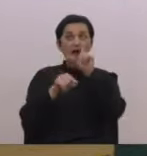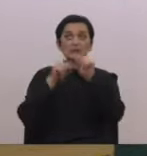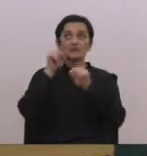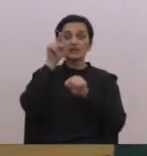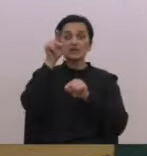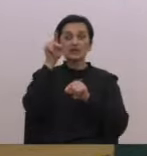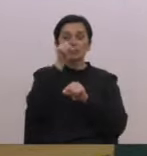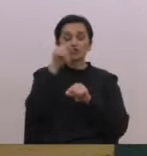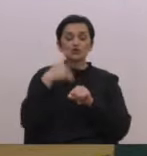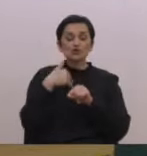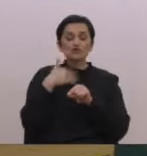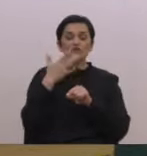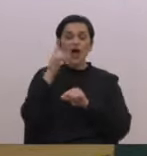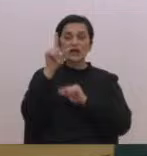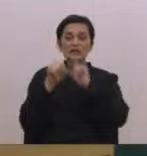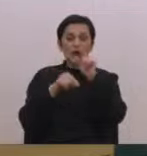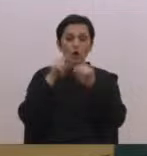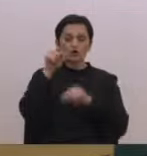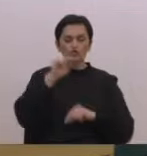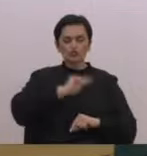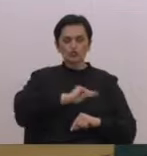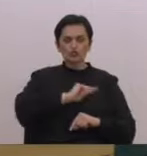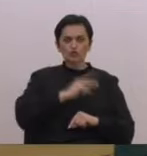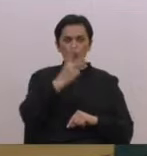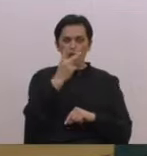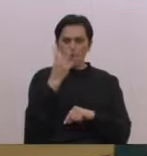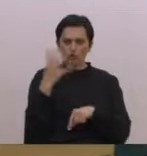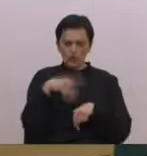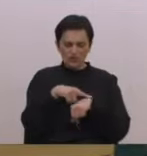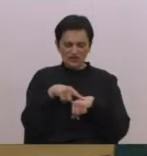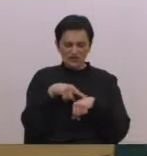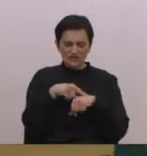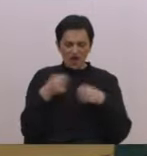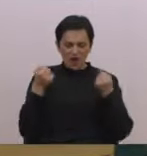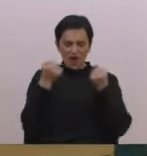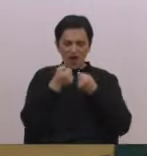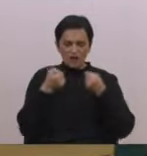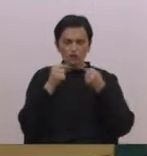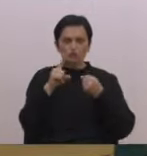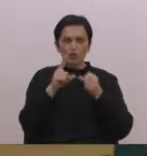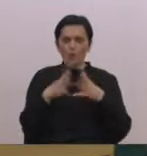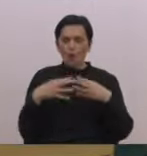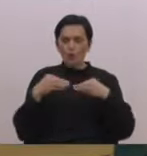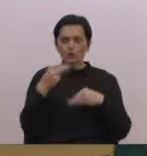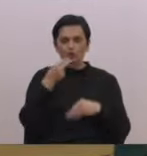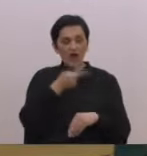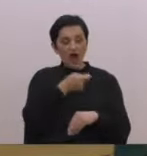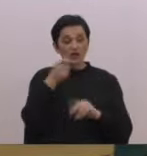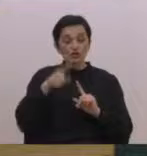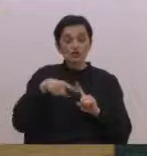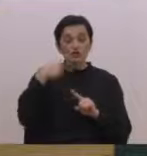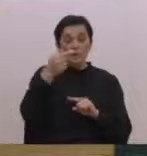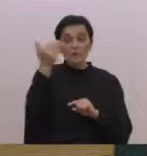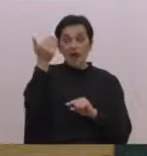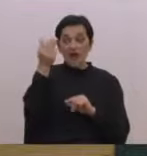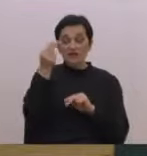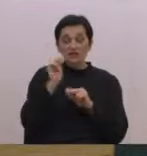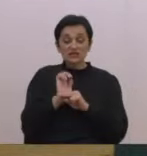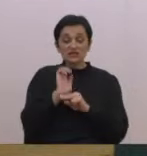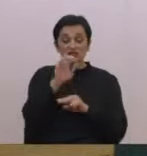ჩვენი ემიგრანტები რომლებიც მუშაობენ 24 საათი რომ აქ ოჯახები გამოყვებონ შემდეგ მათი გამოგზავნილი